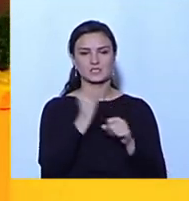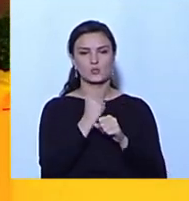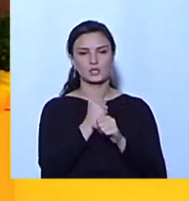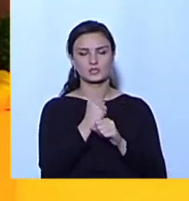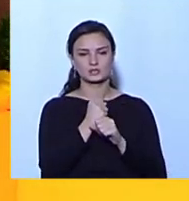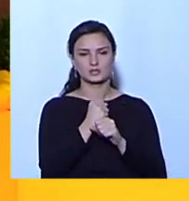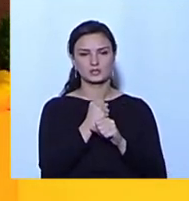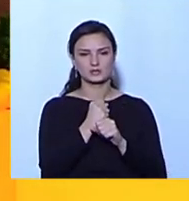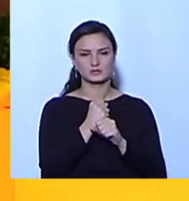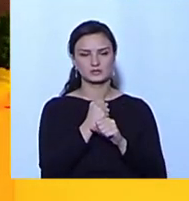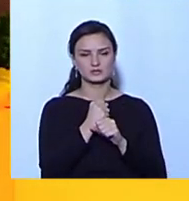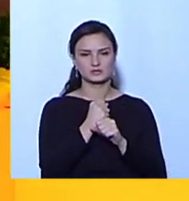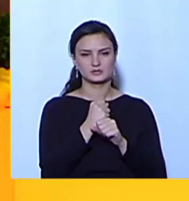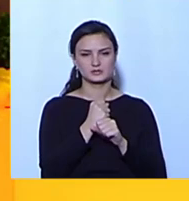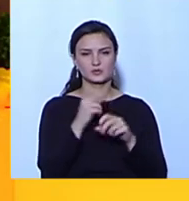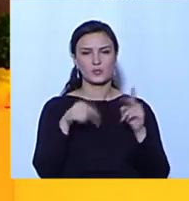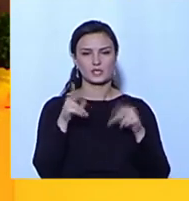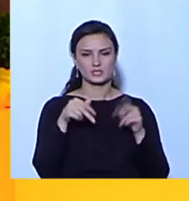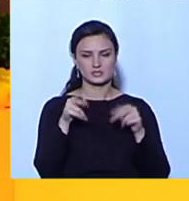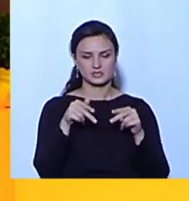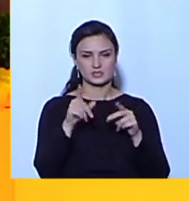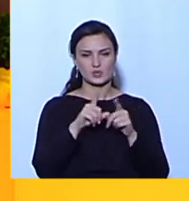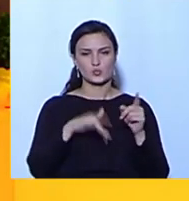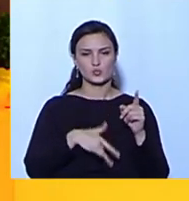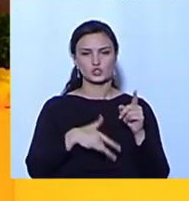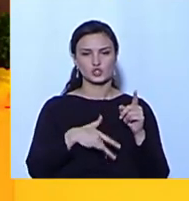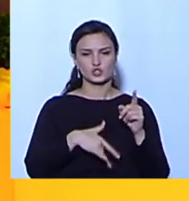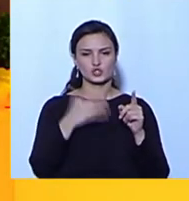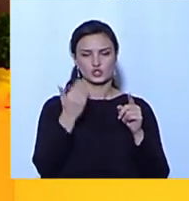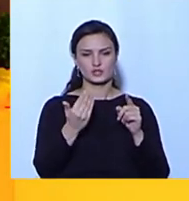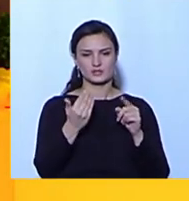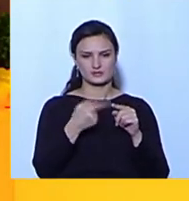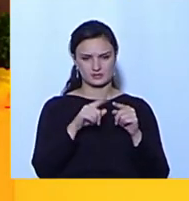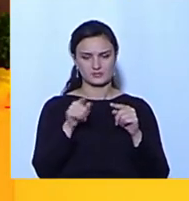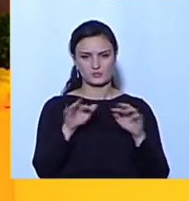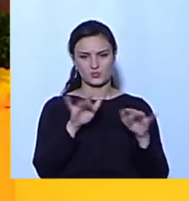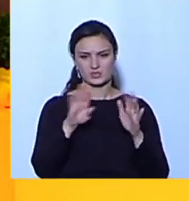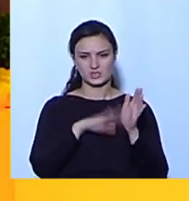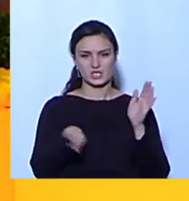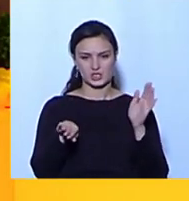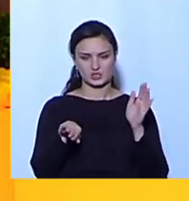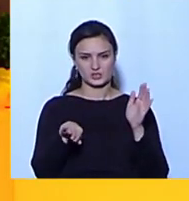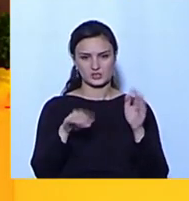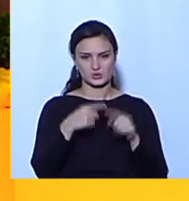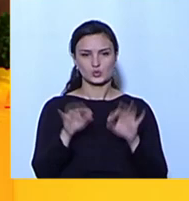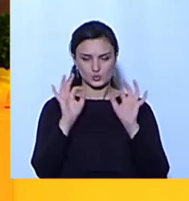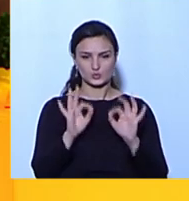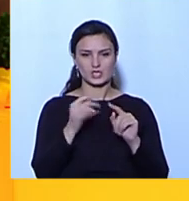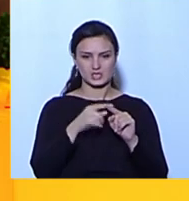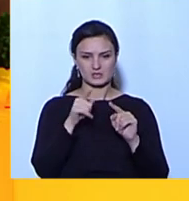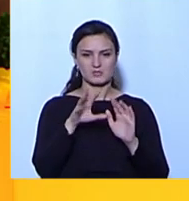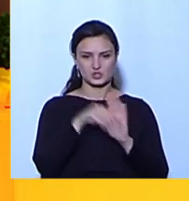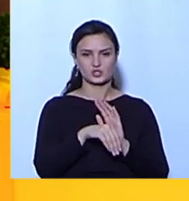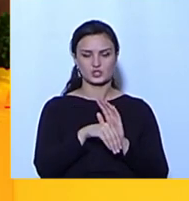გაუკეთდათ ბარიატრიული ტიპის ოპერაცია და კუჭის გარკვეული სეგმენტი არის ფუნქციის გარეშე დატოვებული, ზუსტად იმ ნაწილში